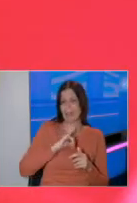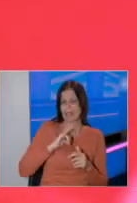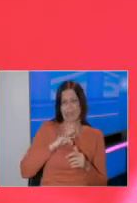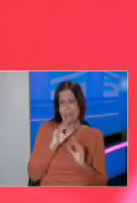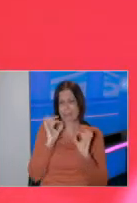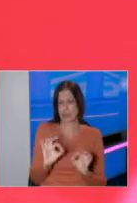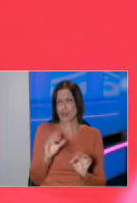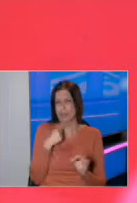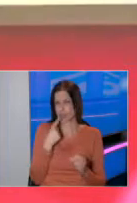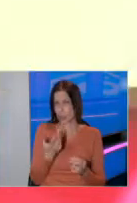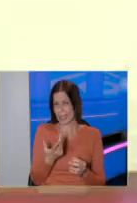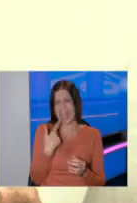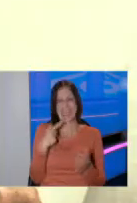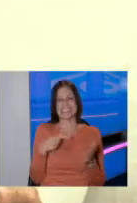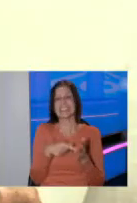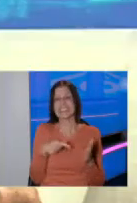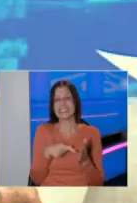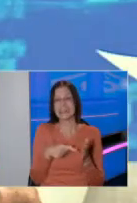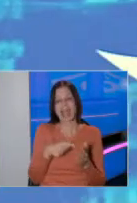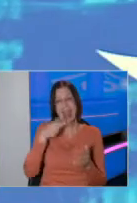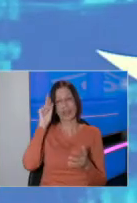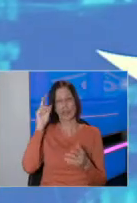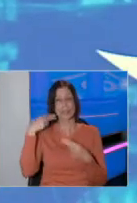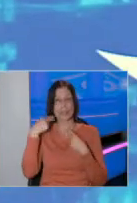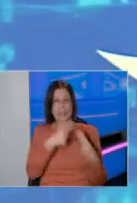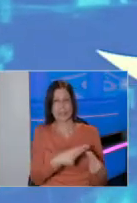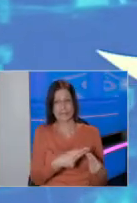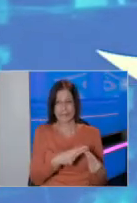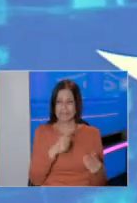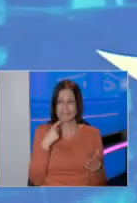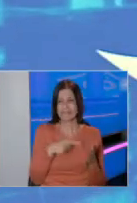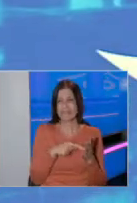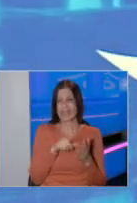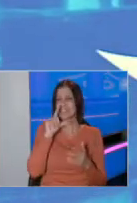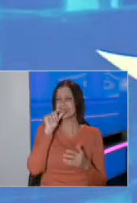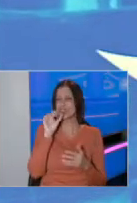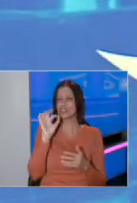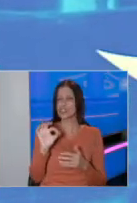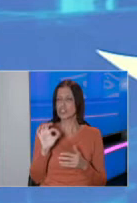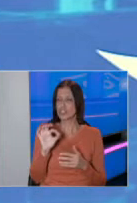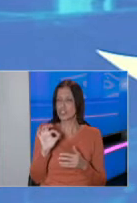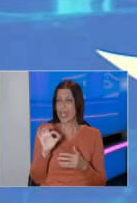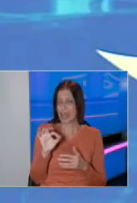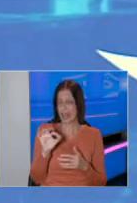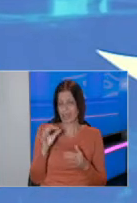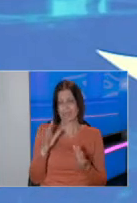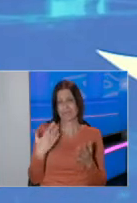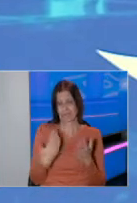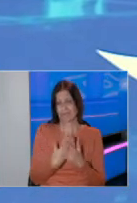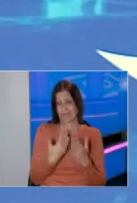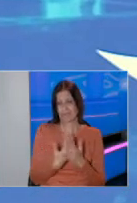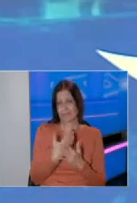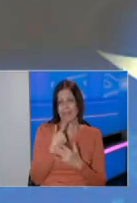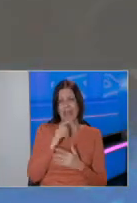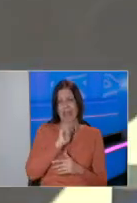בדיוק מה שהוא אומר. הסיבה שהליכוד מגיבים לזה נובע מתוך ציוץ של כאן על רעיון שהעניק חבר הכנסת